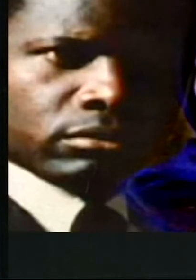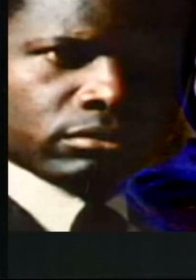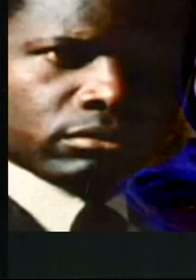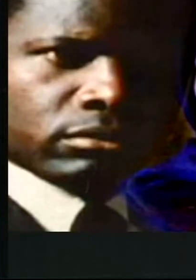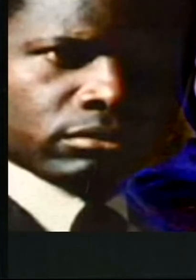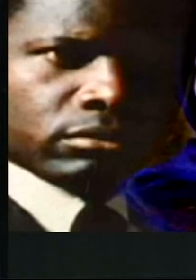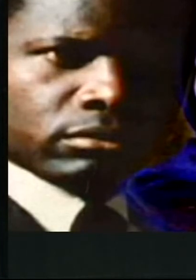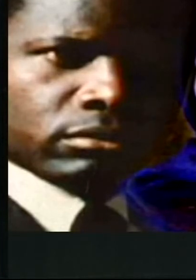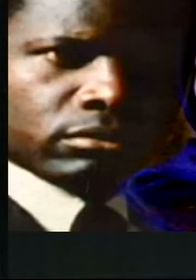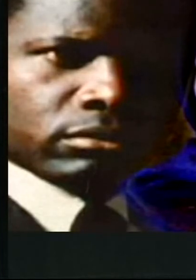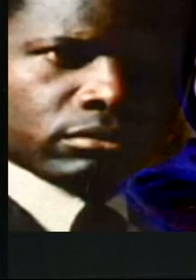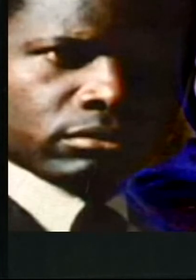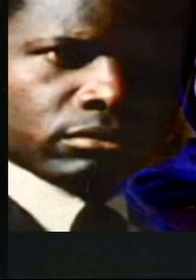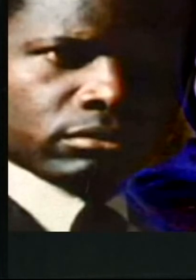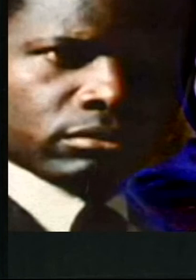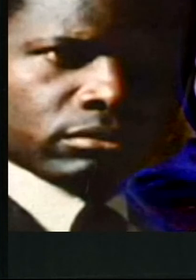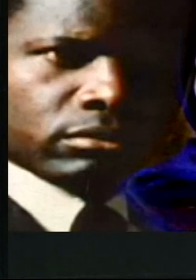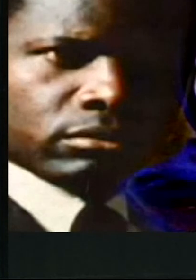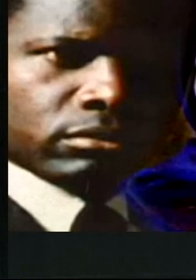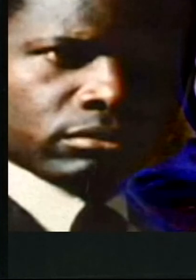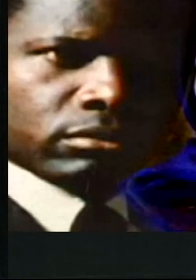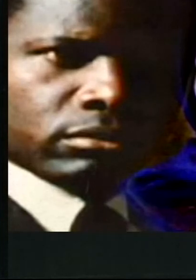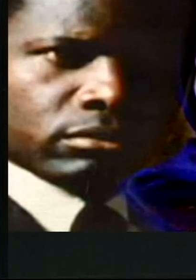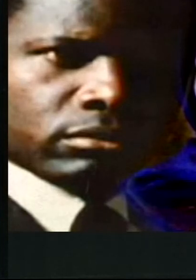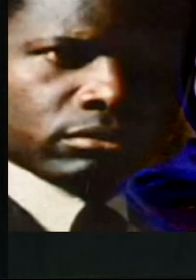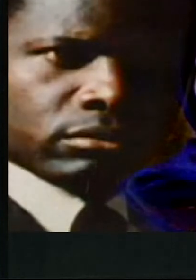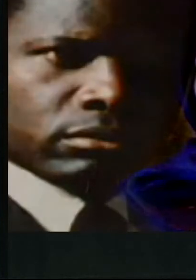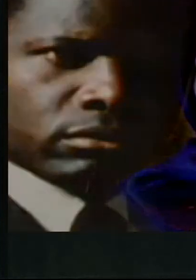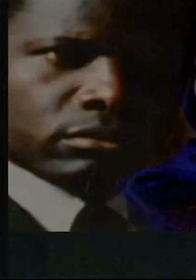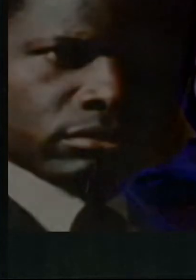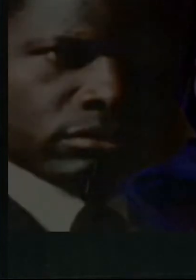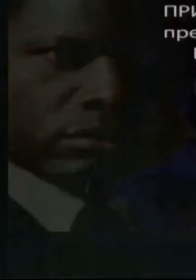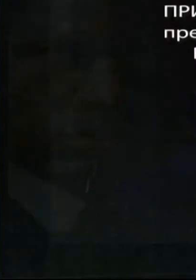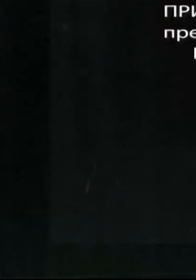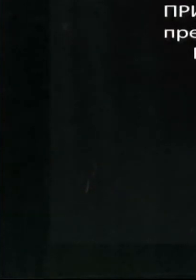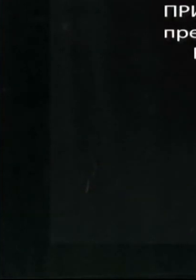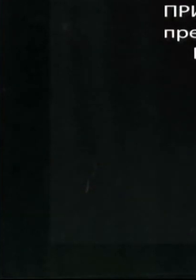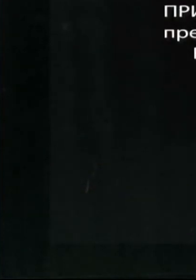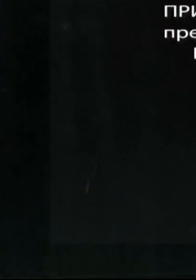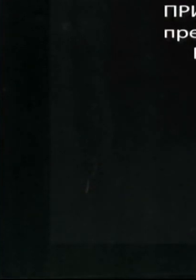Show me the place where you want your slave to go.